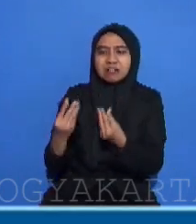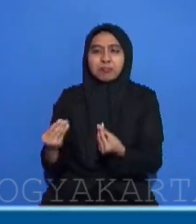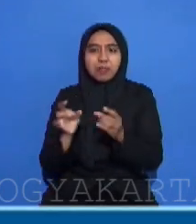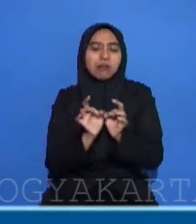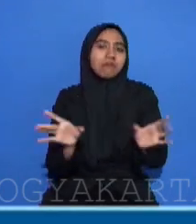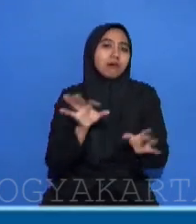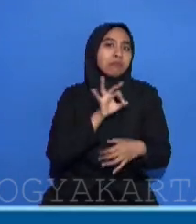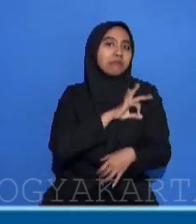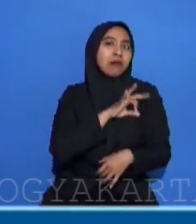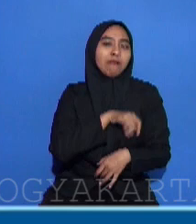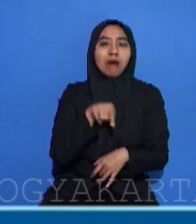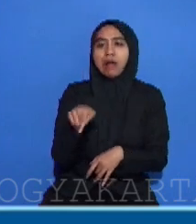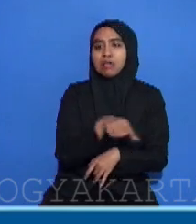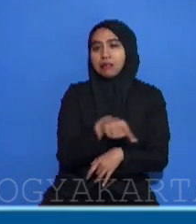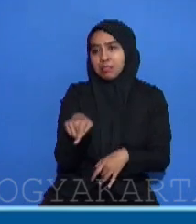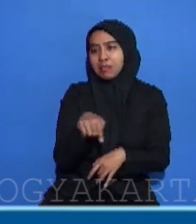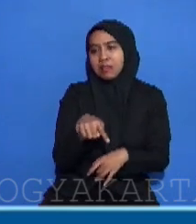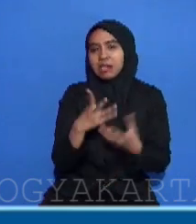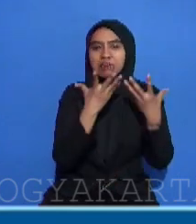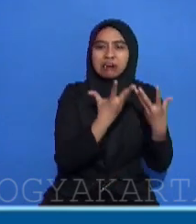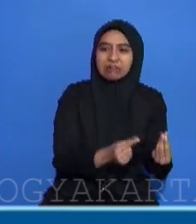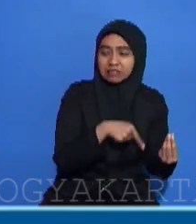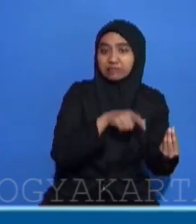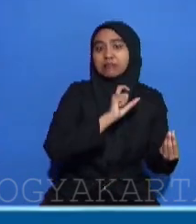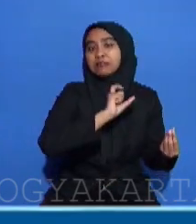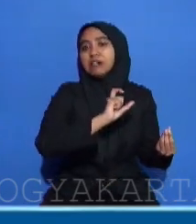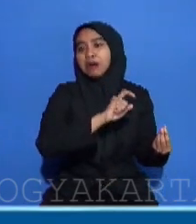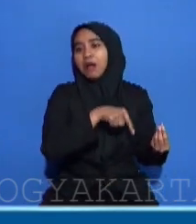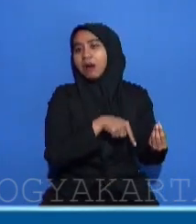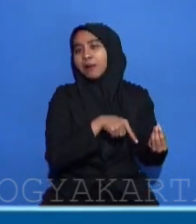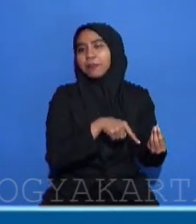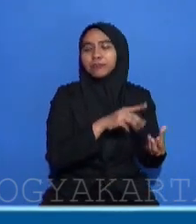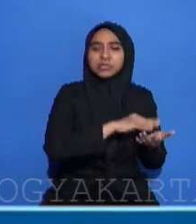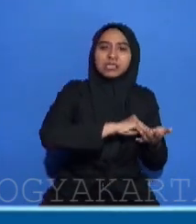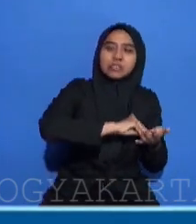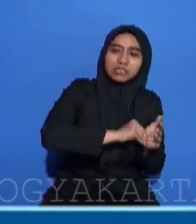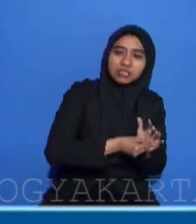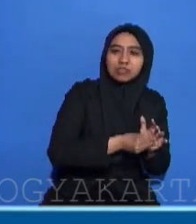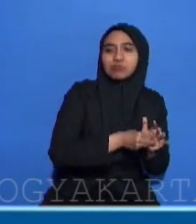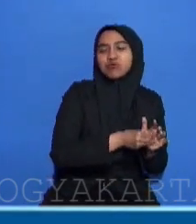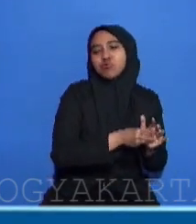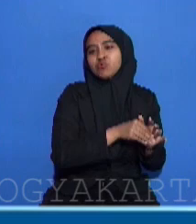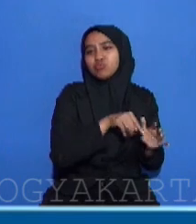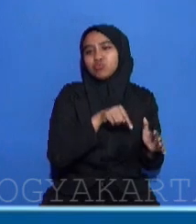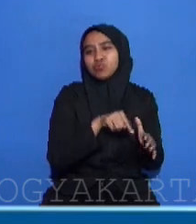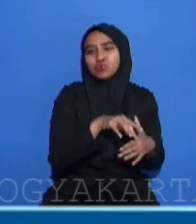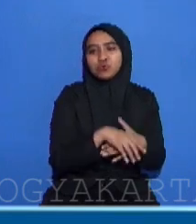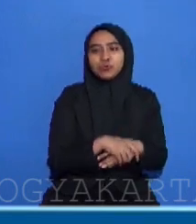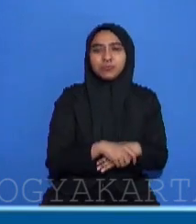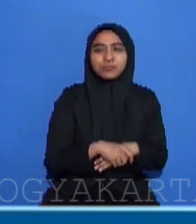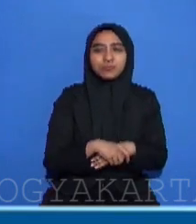Teles ngan Ndut vitamin C lipat kaping Pitu kabandingkan Jeram vitamin A lipat kaping Sekawan wortel